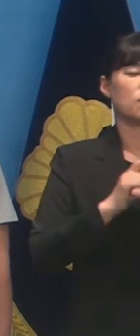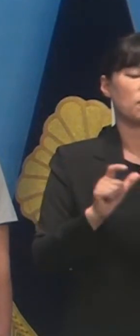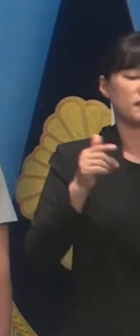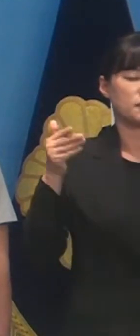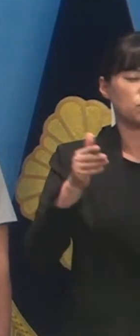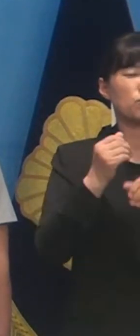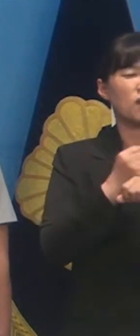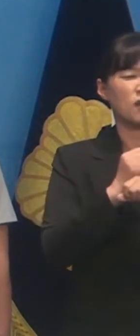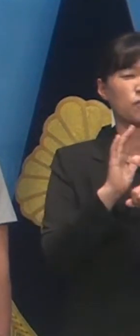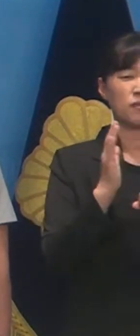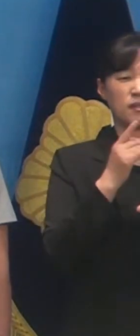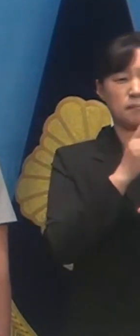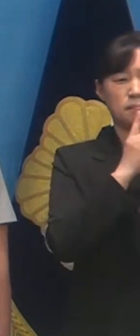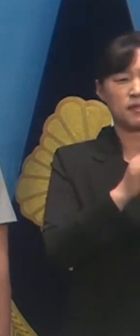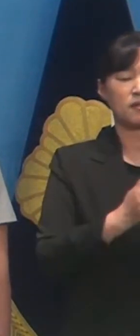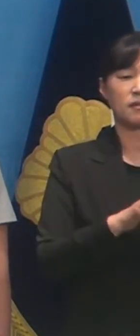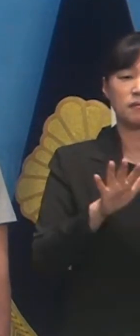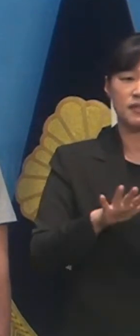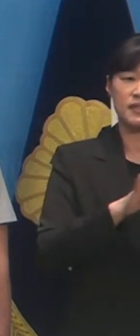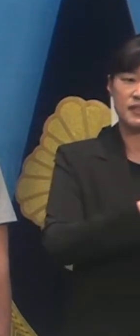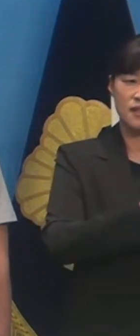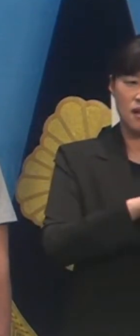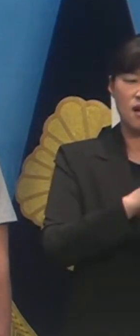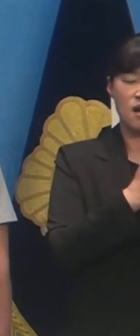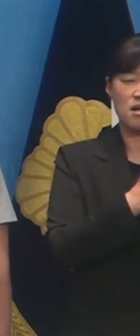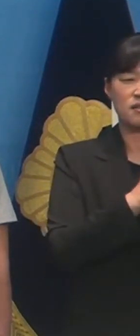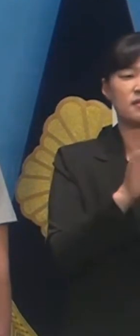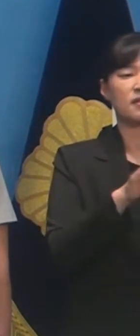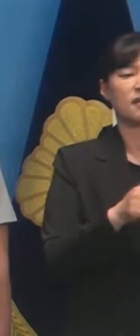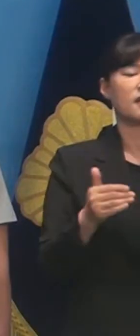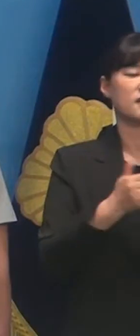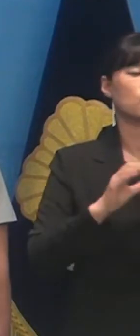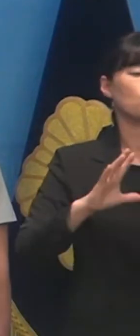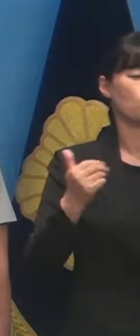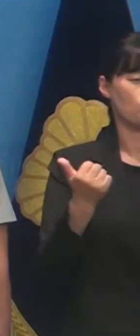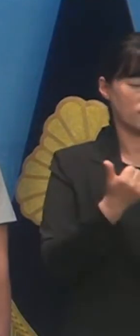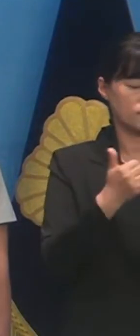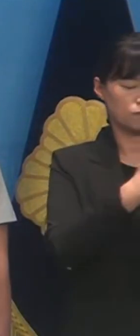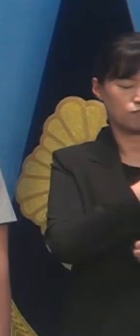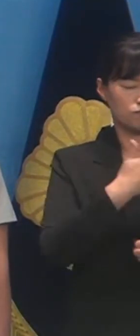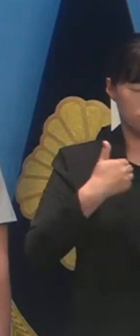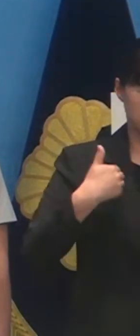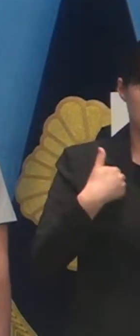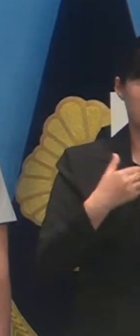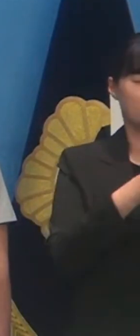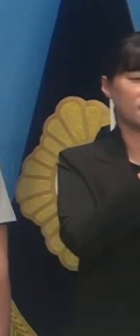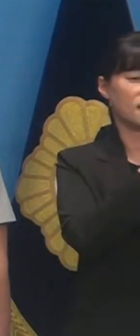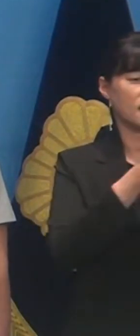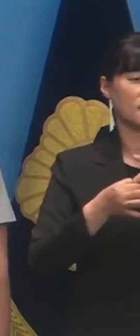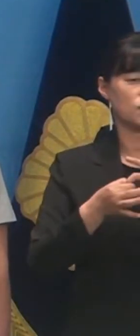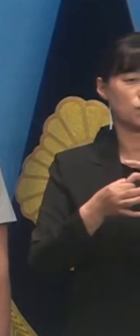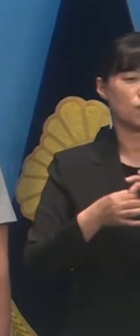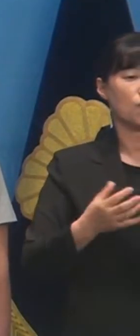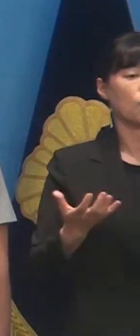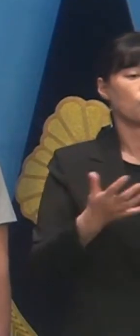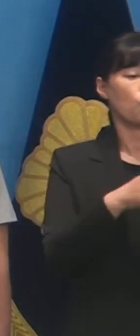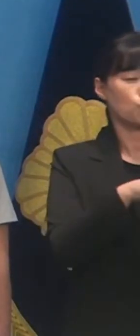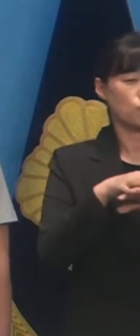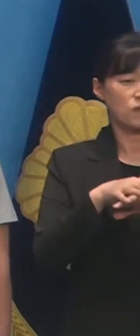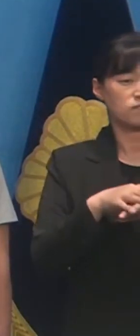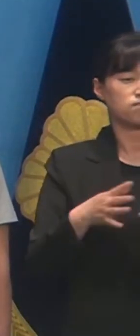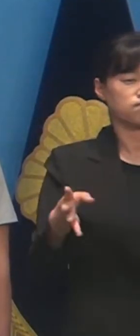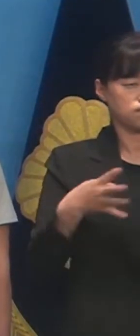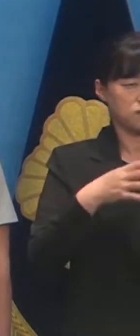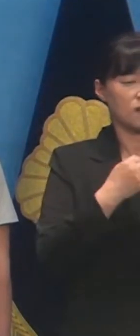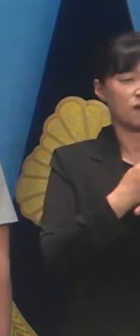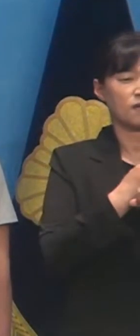드리고요. 이런 문제가 제대로 방향을 잡을 때까지 국회에서 충분하게 계속 노조와 협의해서 문제